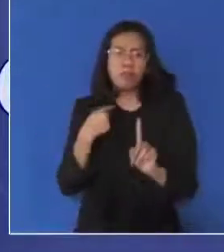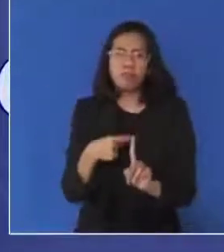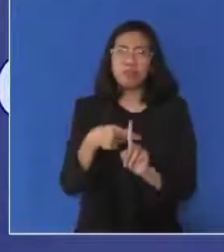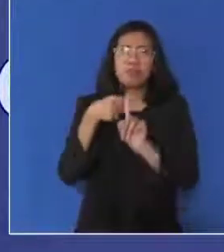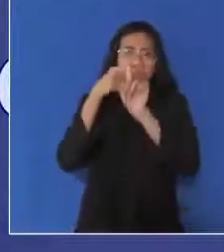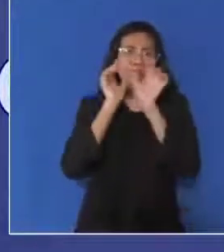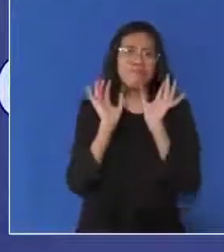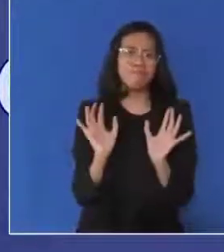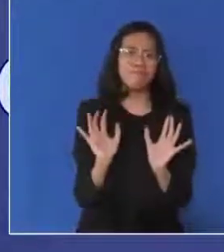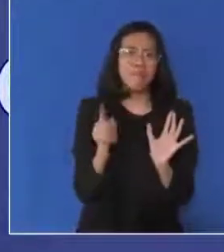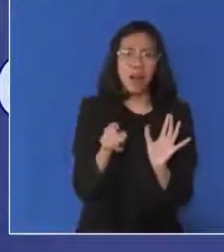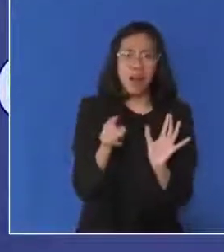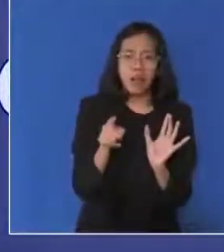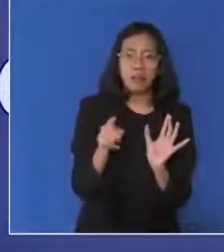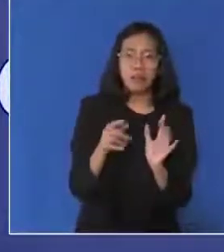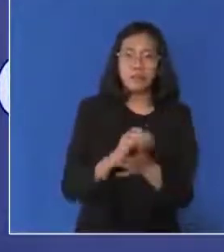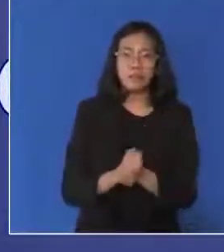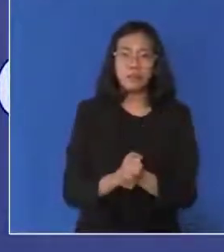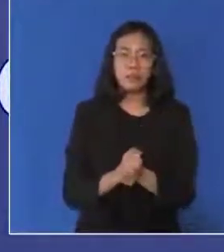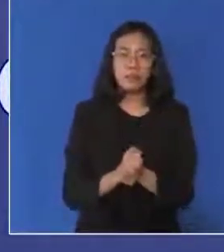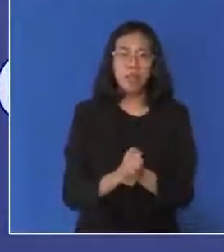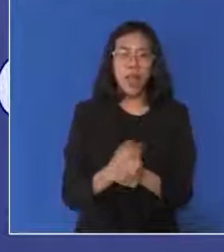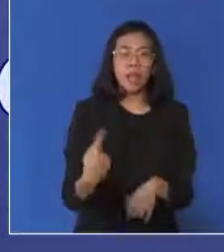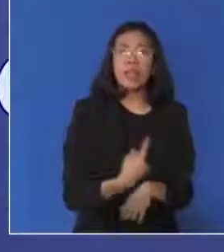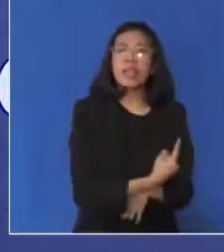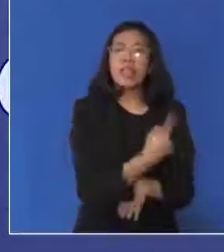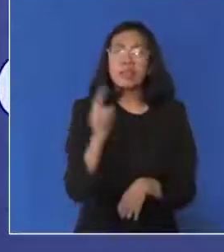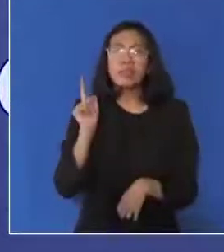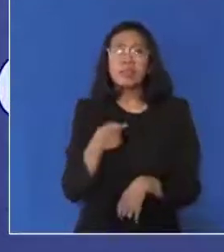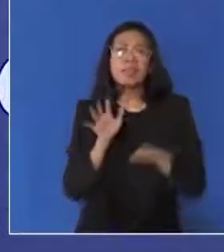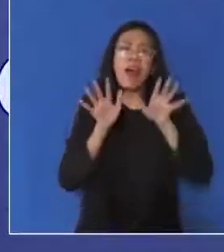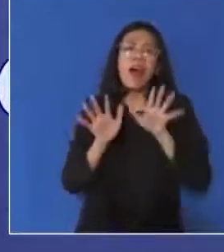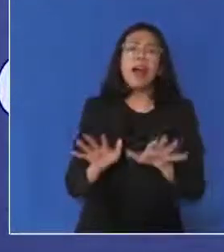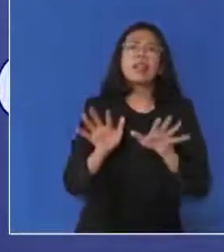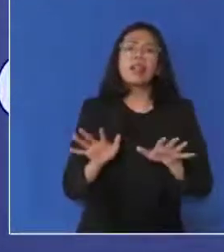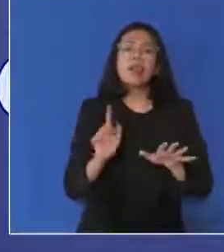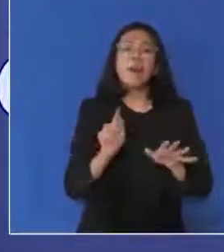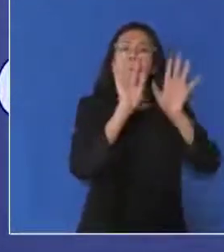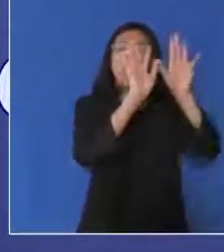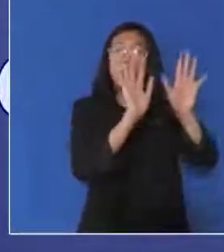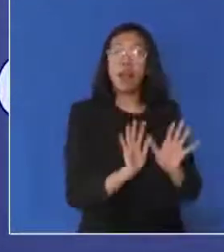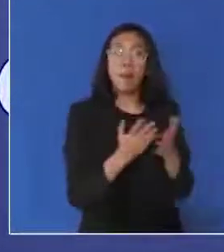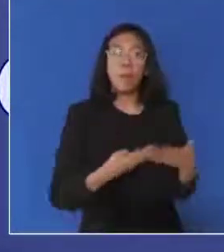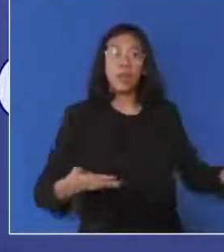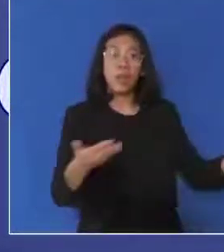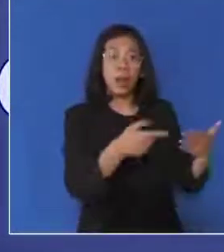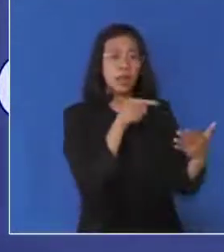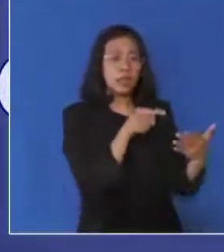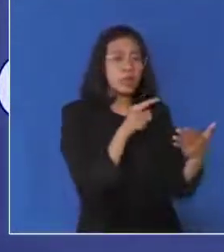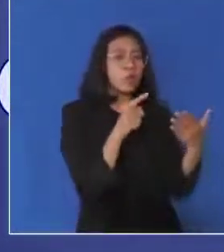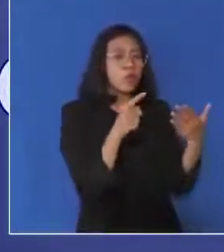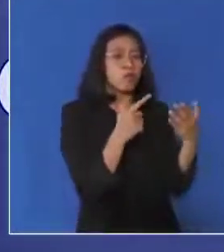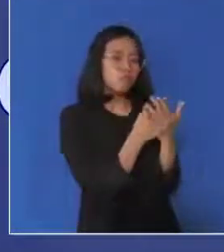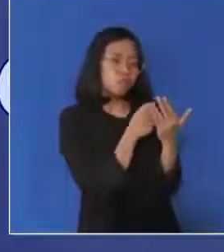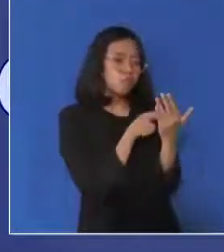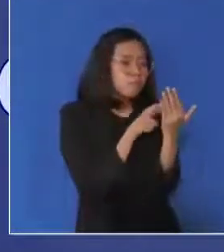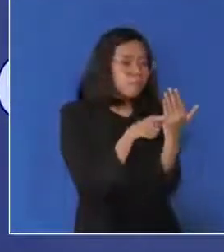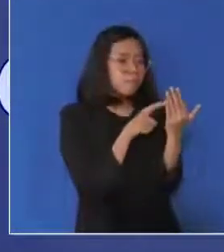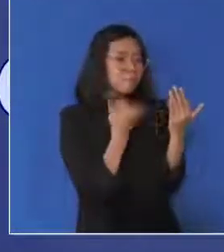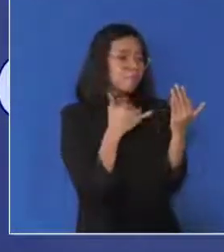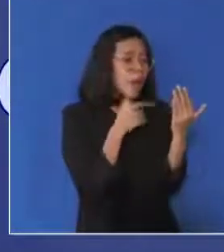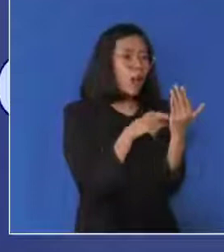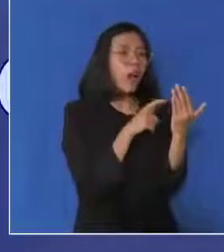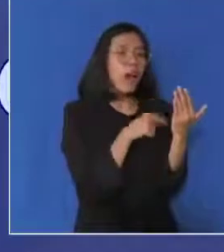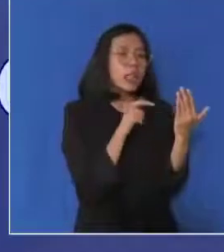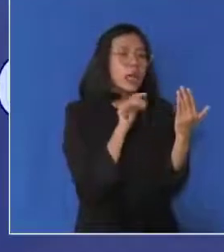berarti membuat kita seharusnya semakin berhati-hati bermain sosial media atau apapun itu dimana memiliki kemampuan